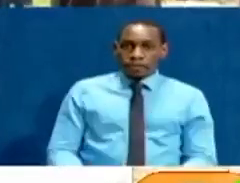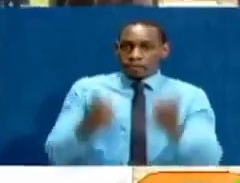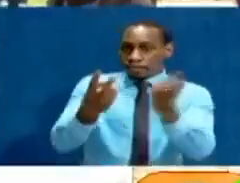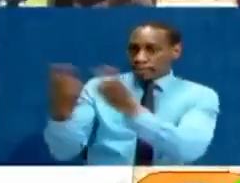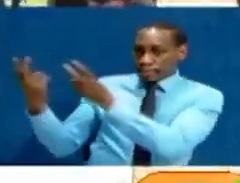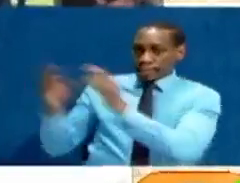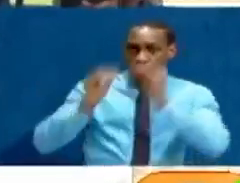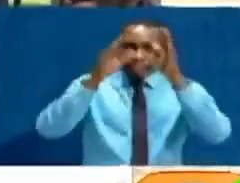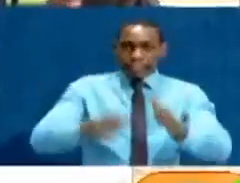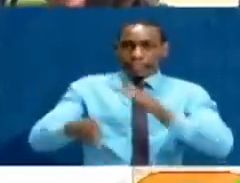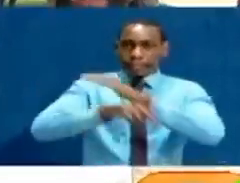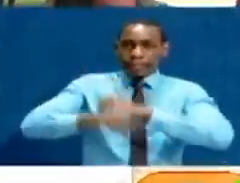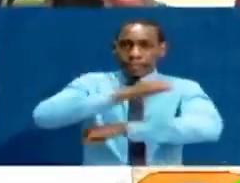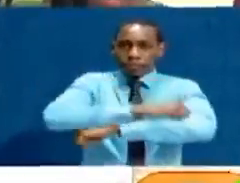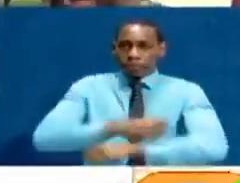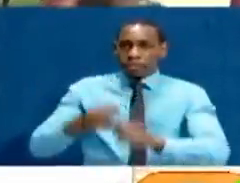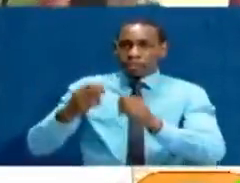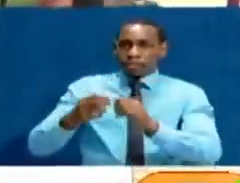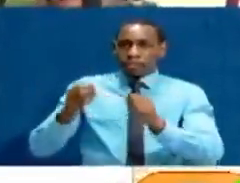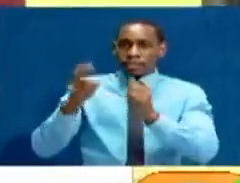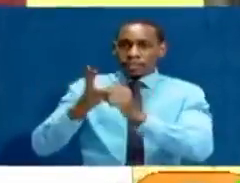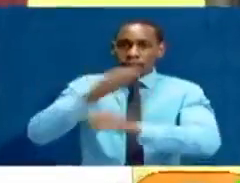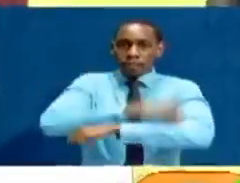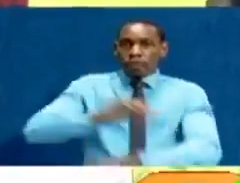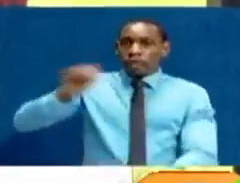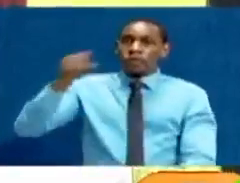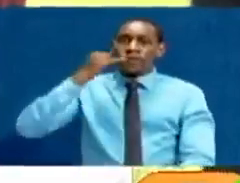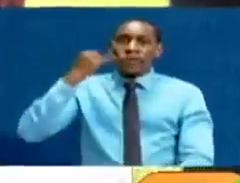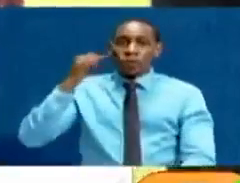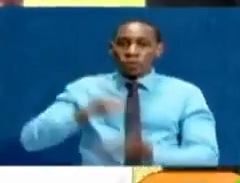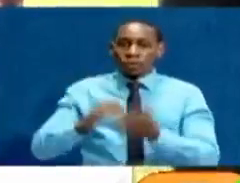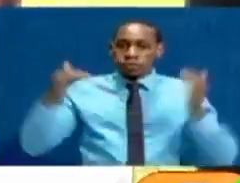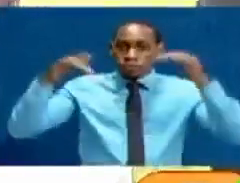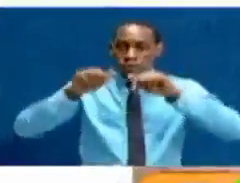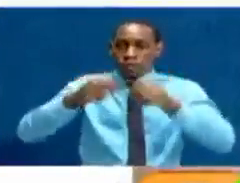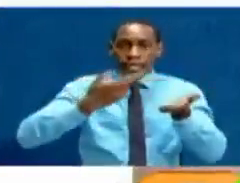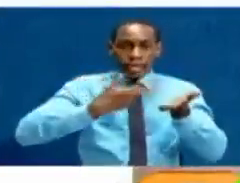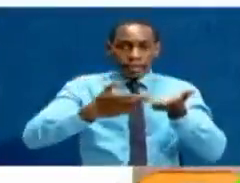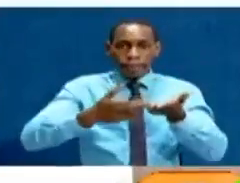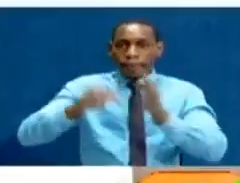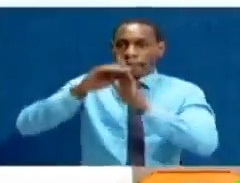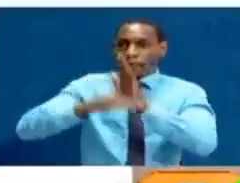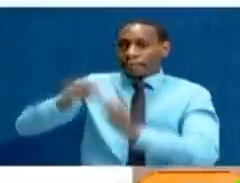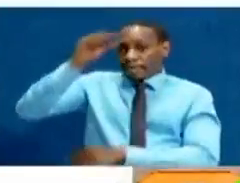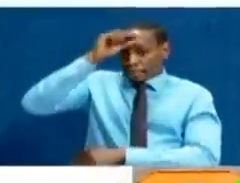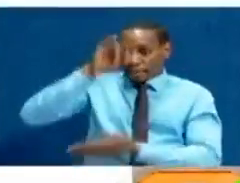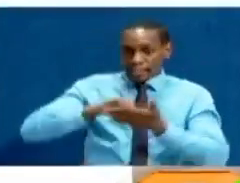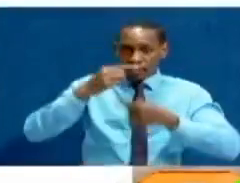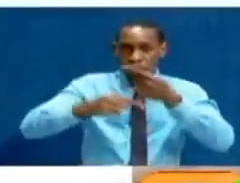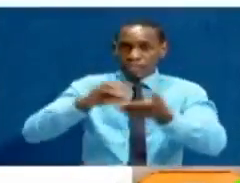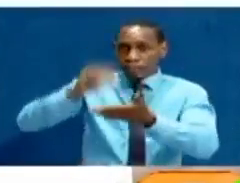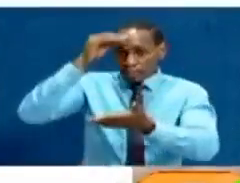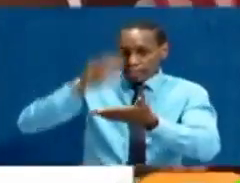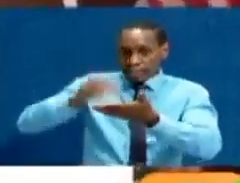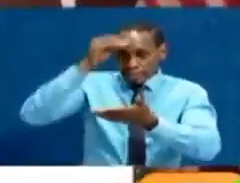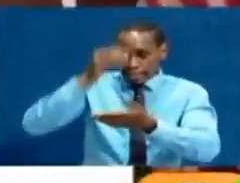Hawa ni walimu wa shule za msingi na upili katika kaunti ya Nakuru ambao walijitokeza leo kusajiliwa katika mpango wa serikali wa kuendesha